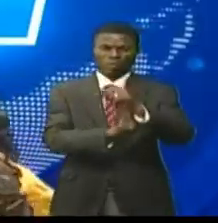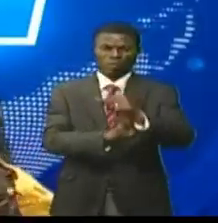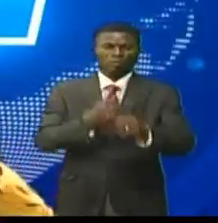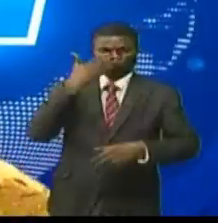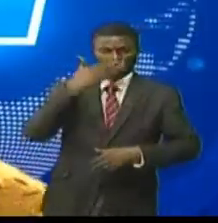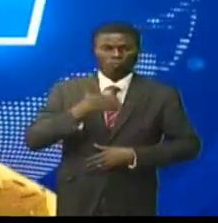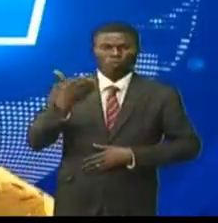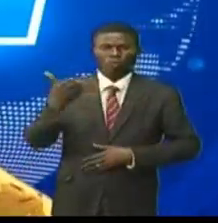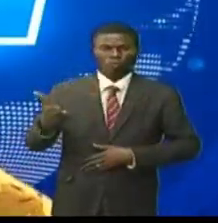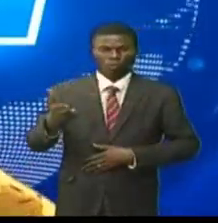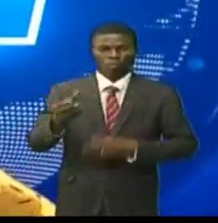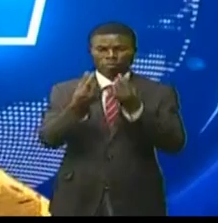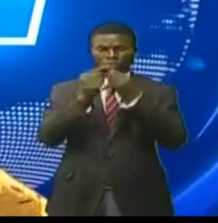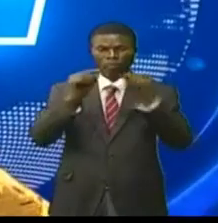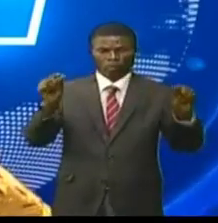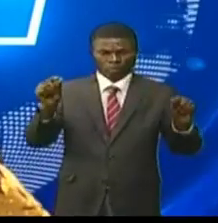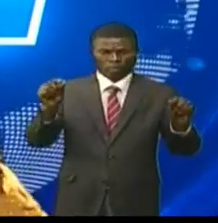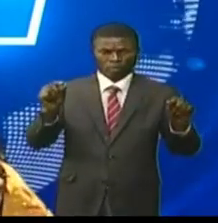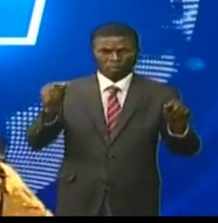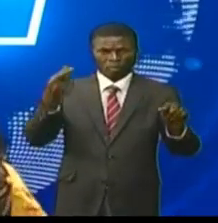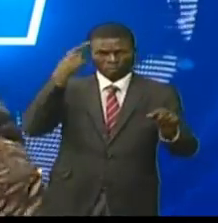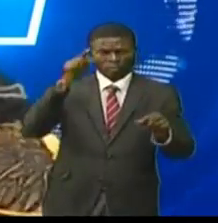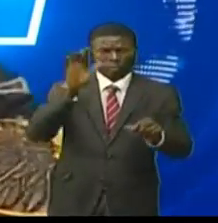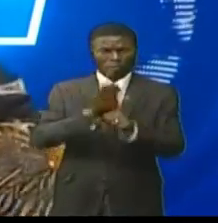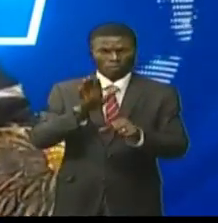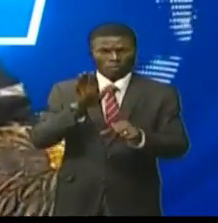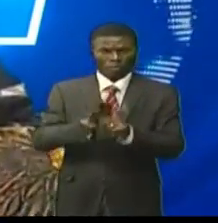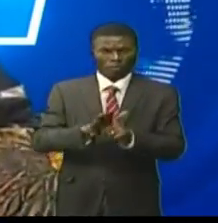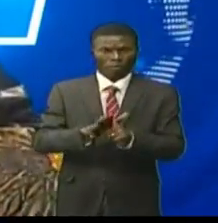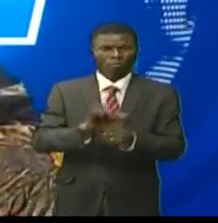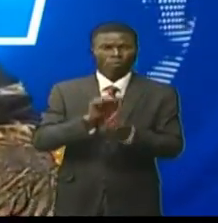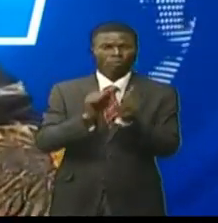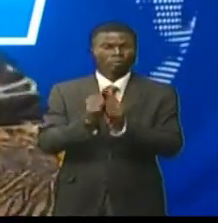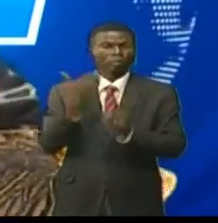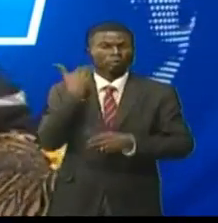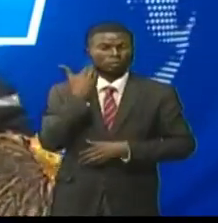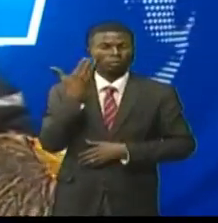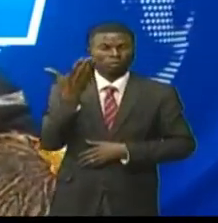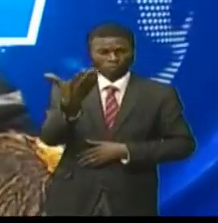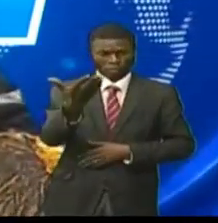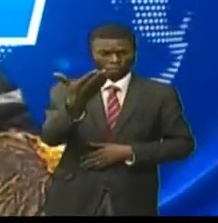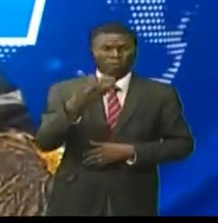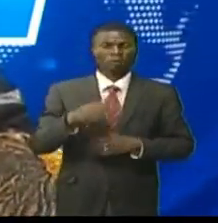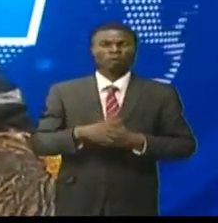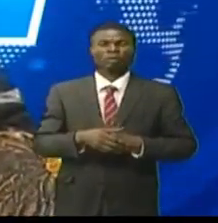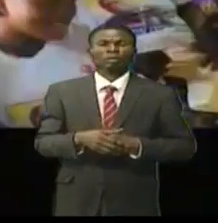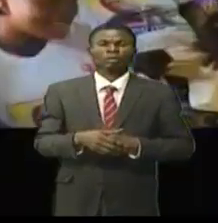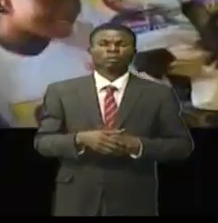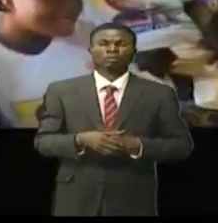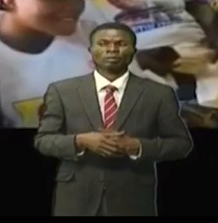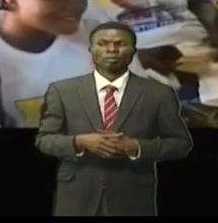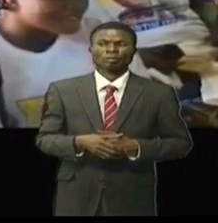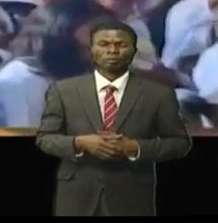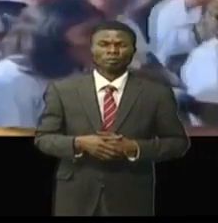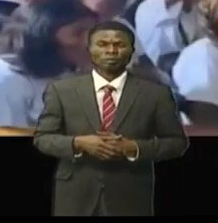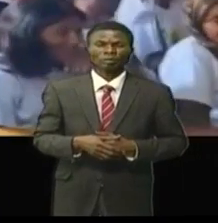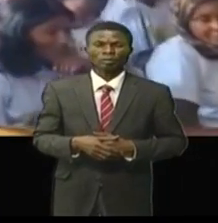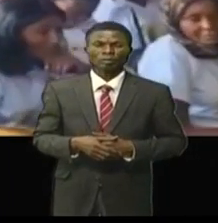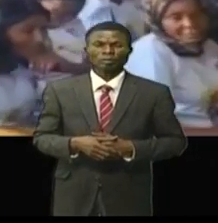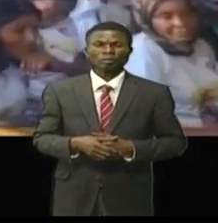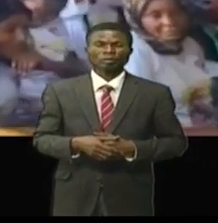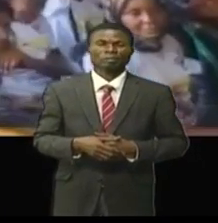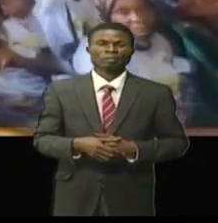santé gratuits pour différentes pathologies. Rodé Panda. Ça